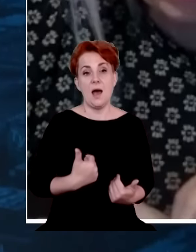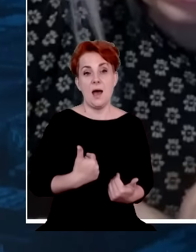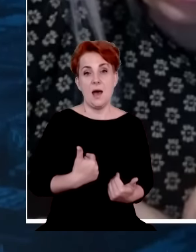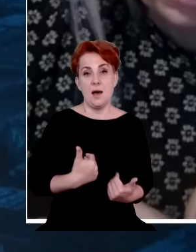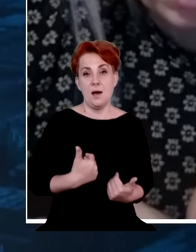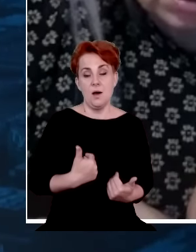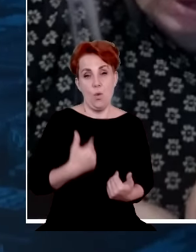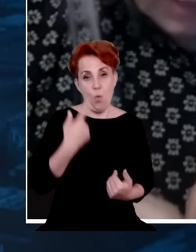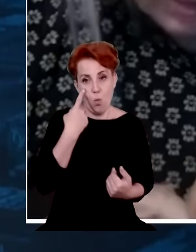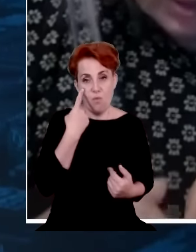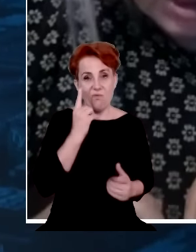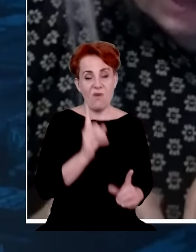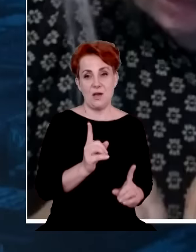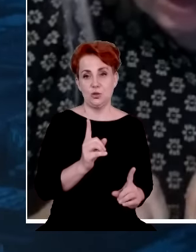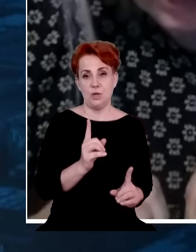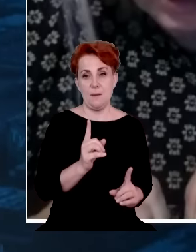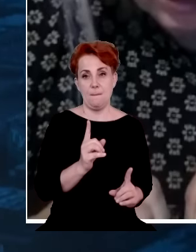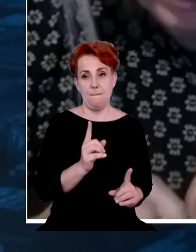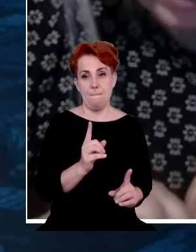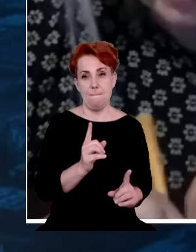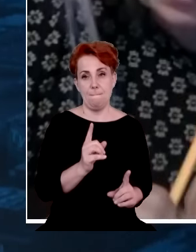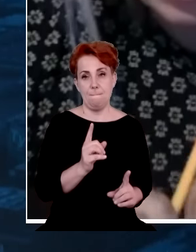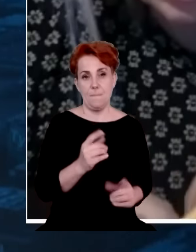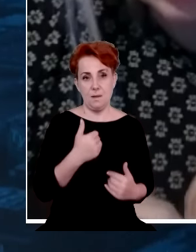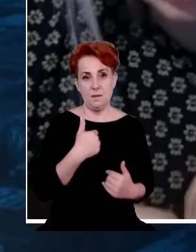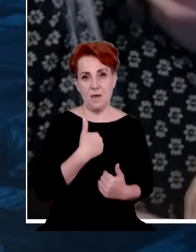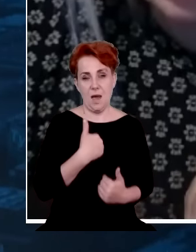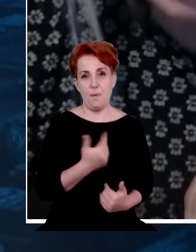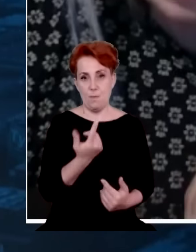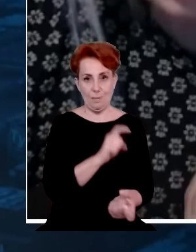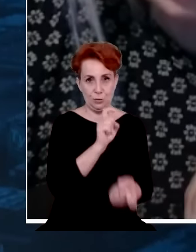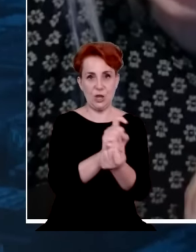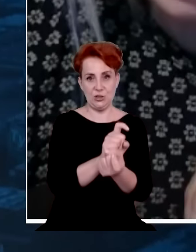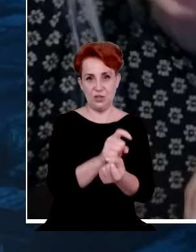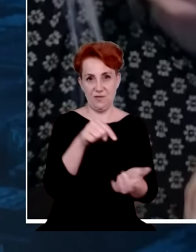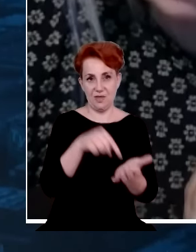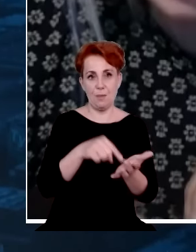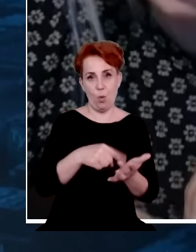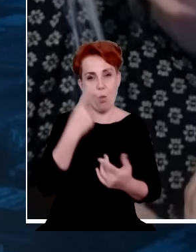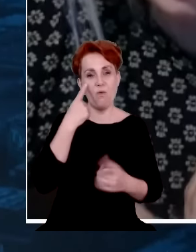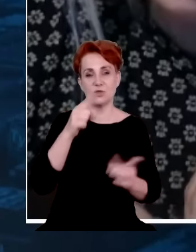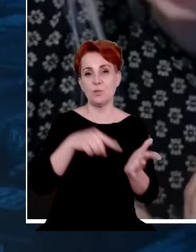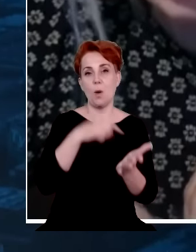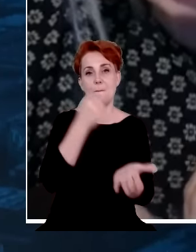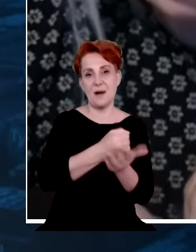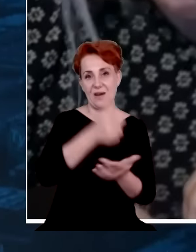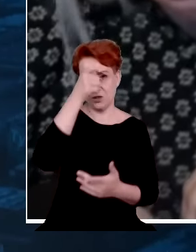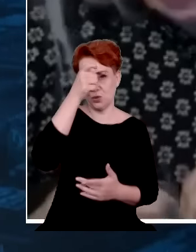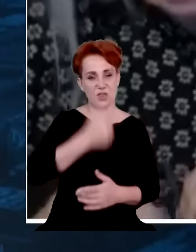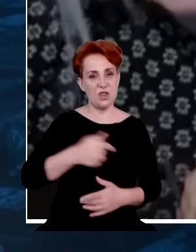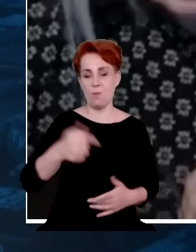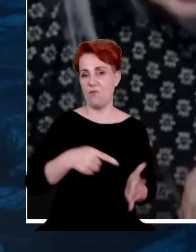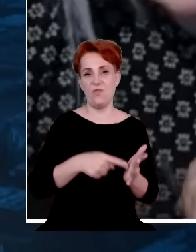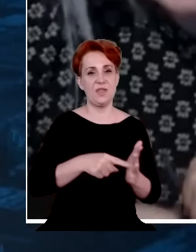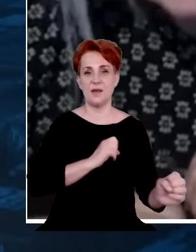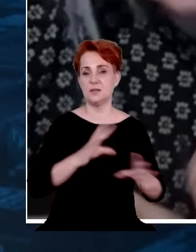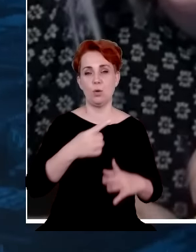że znaczy No ja bym była przeciw referendum bo uważam że to są prawa człowieka któ nie powinno się w ten sposób głosować